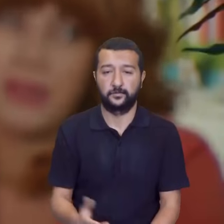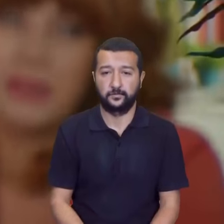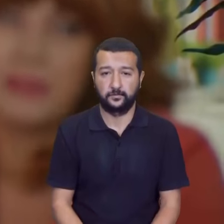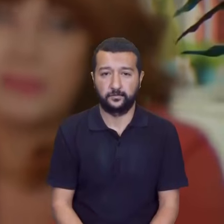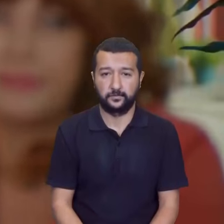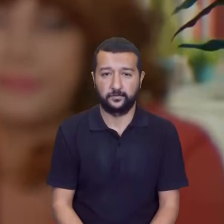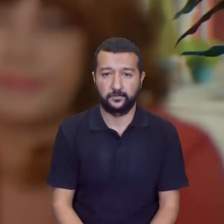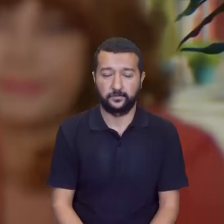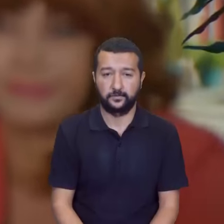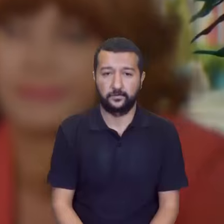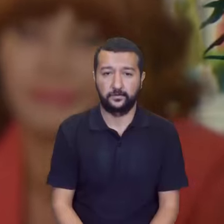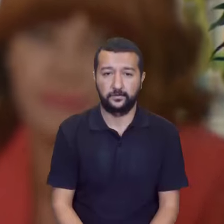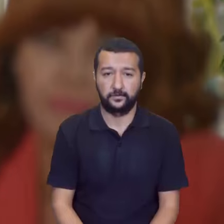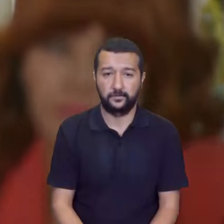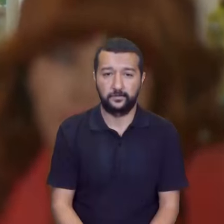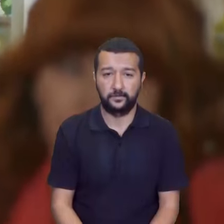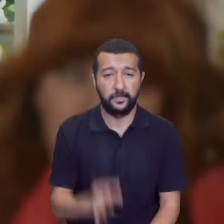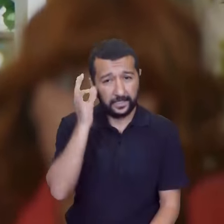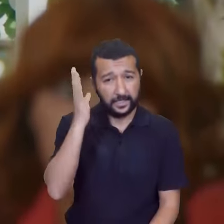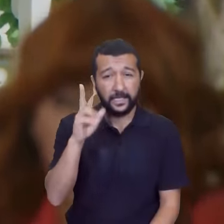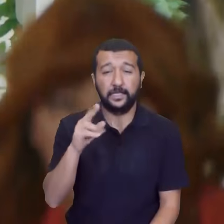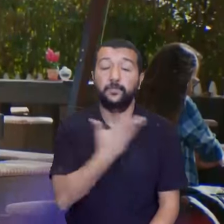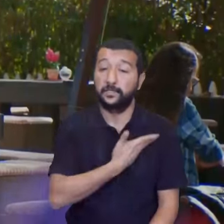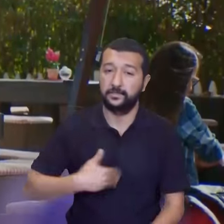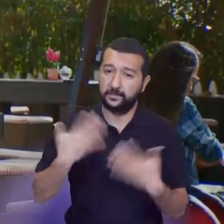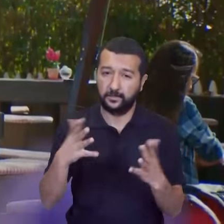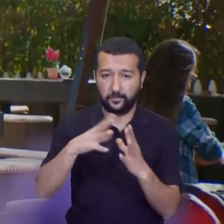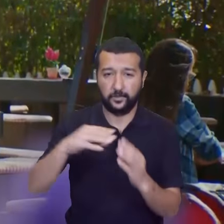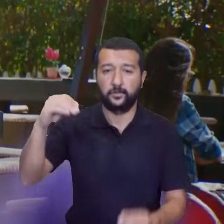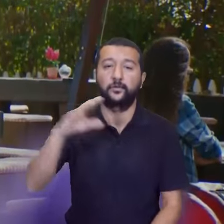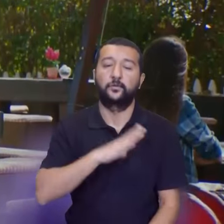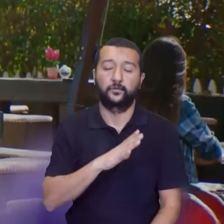Şener arkası kapıya dönük oturan Ayşe'ye yaklaştı, gözlerini kapattı.